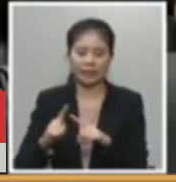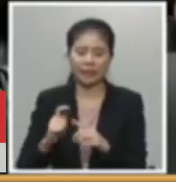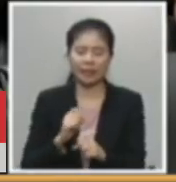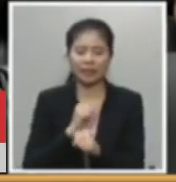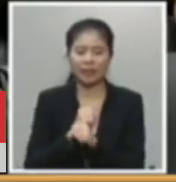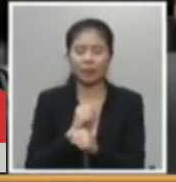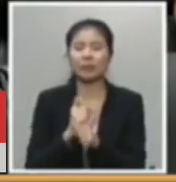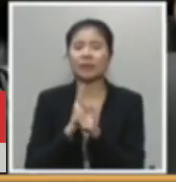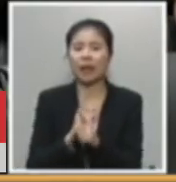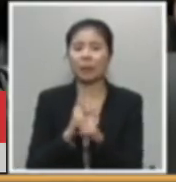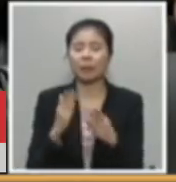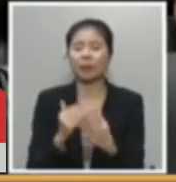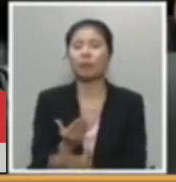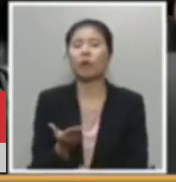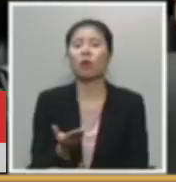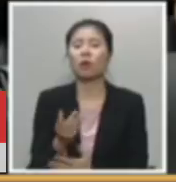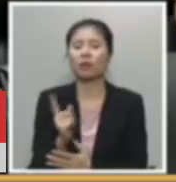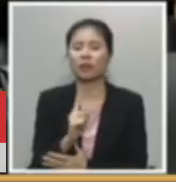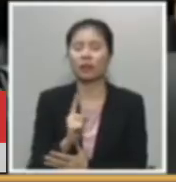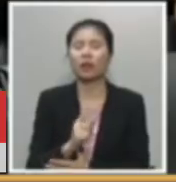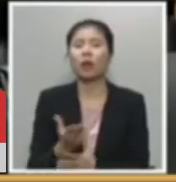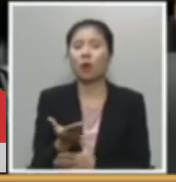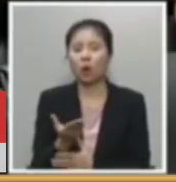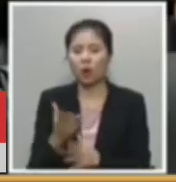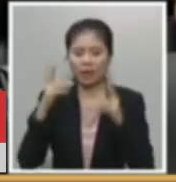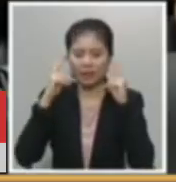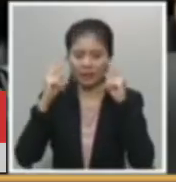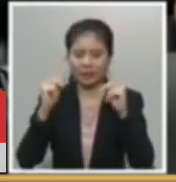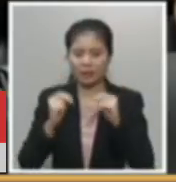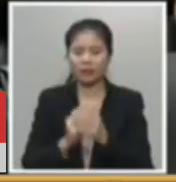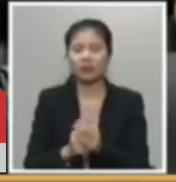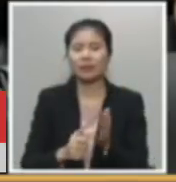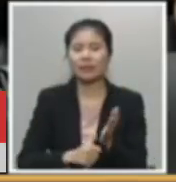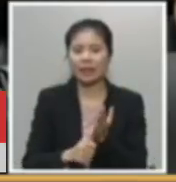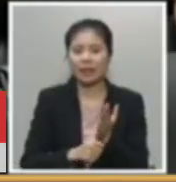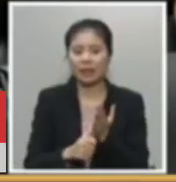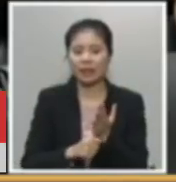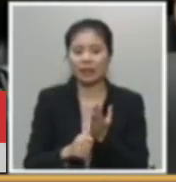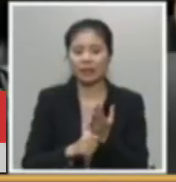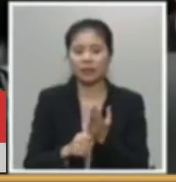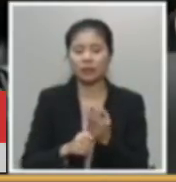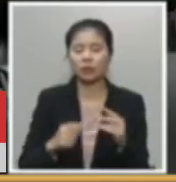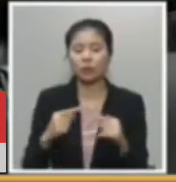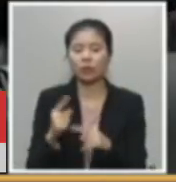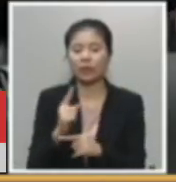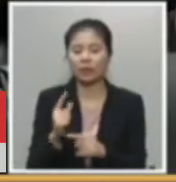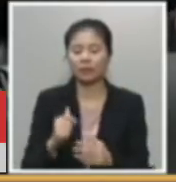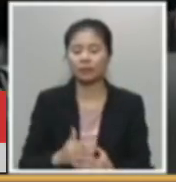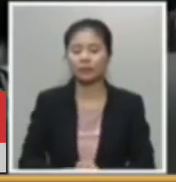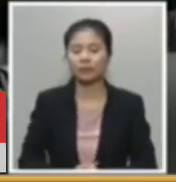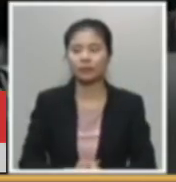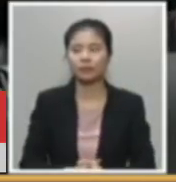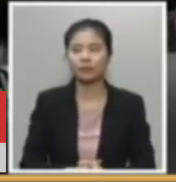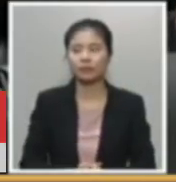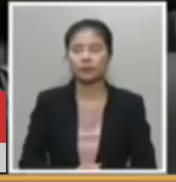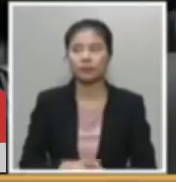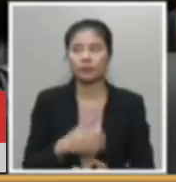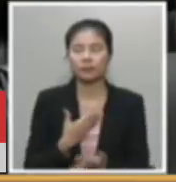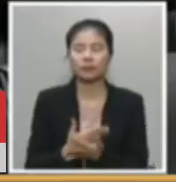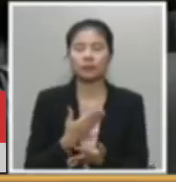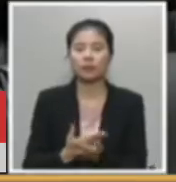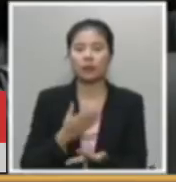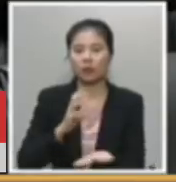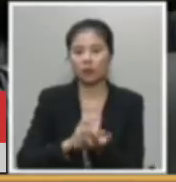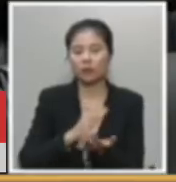มขอให้ทางท่านนายกเนี่ยได้ปรับปรุงครับแก้ไขงบประมาณรายจ่